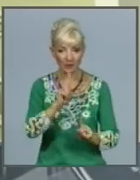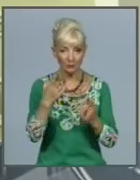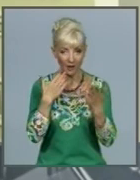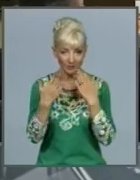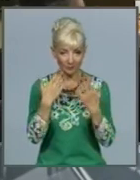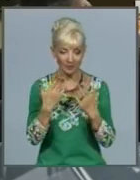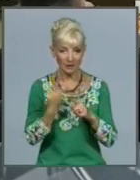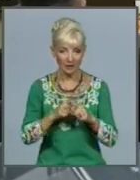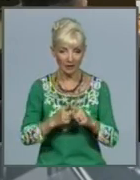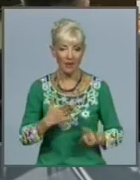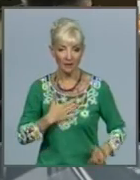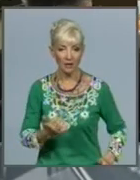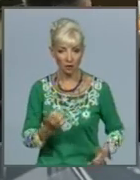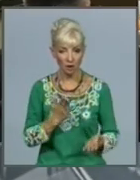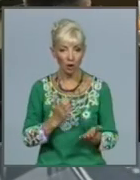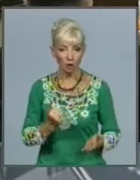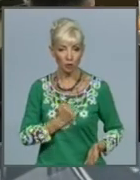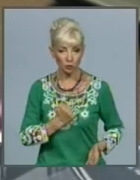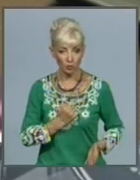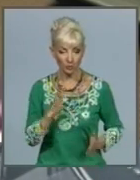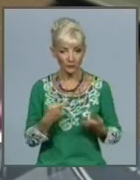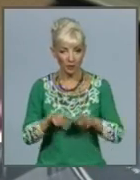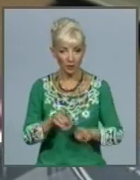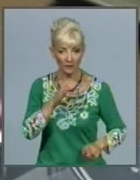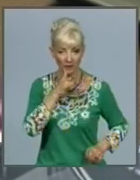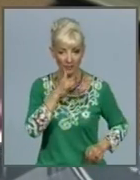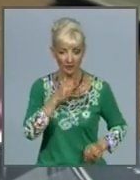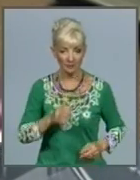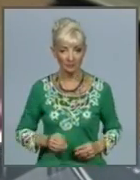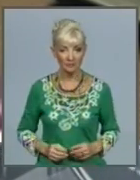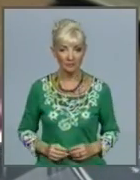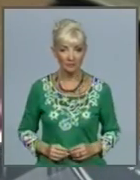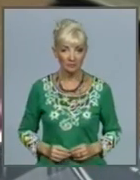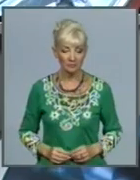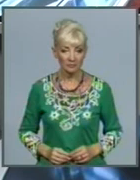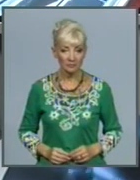такий час. Яна Щетиніна та Віктор Ноздрачов, Харківські Известія.